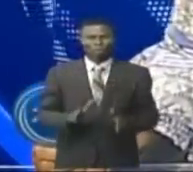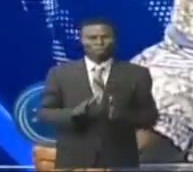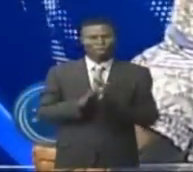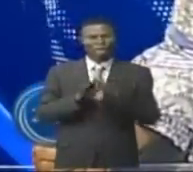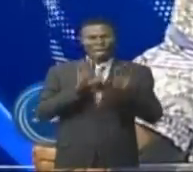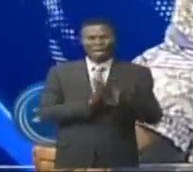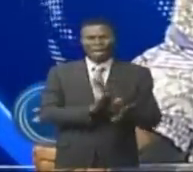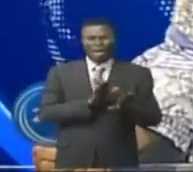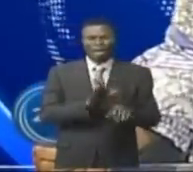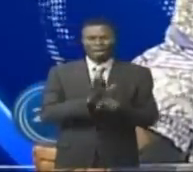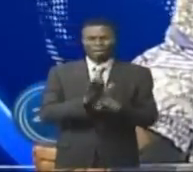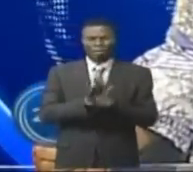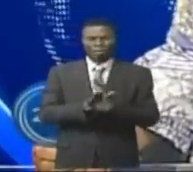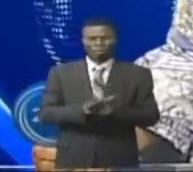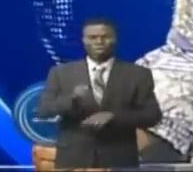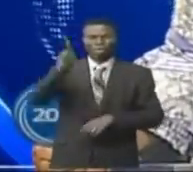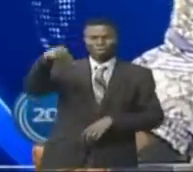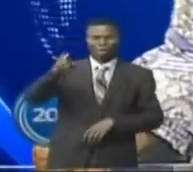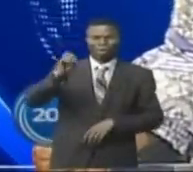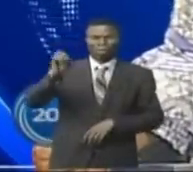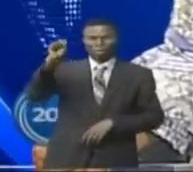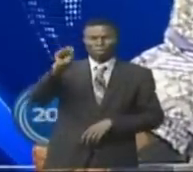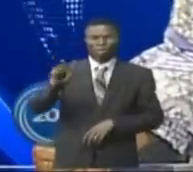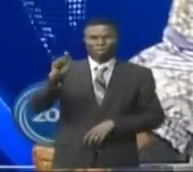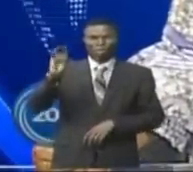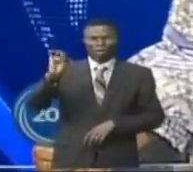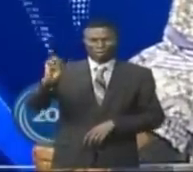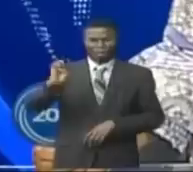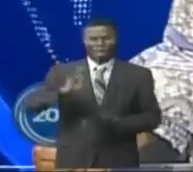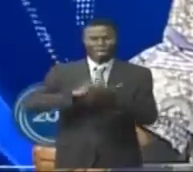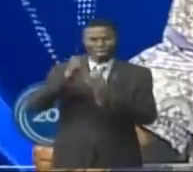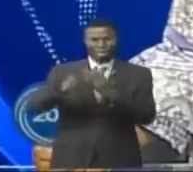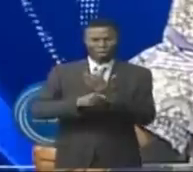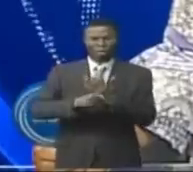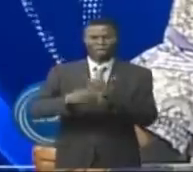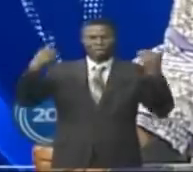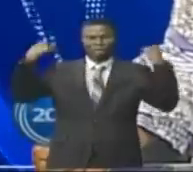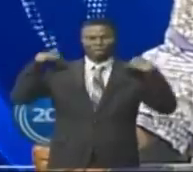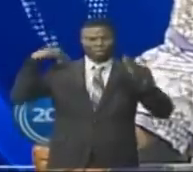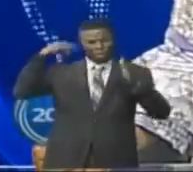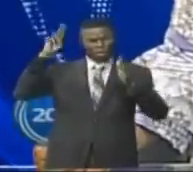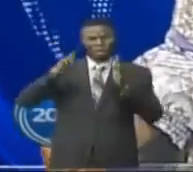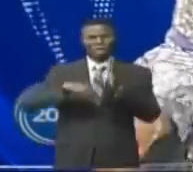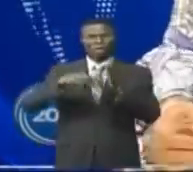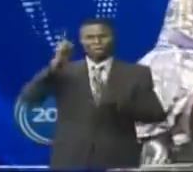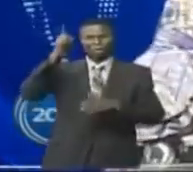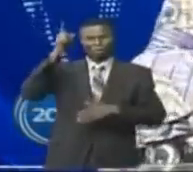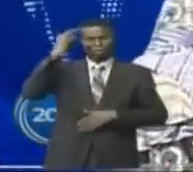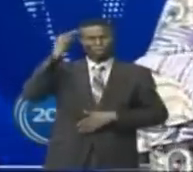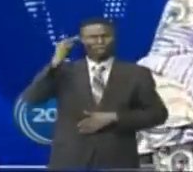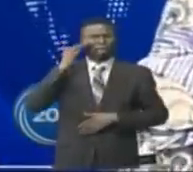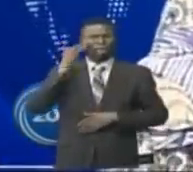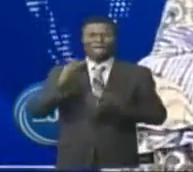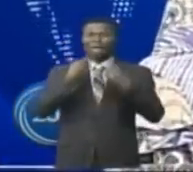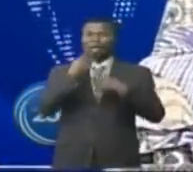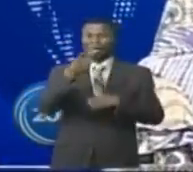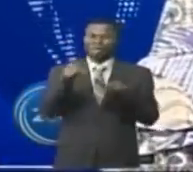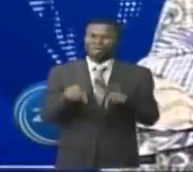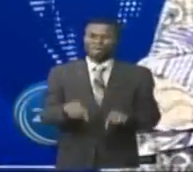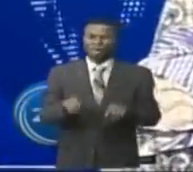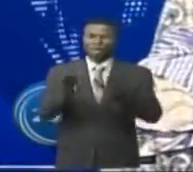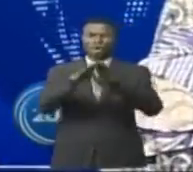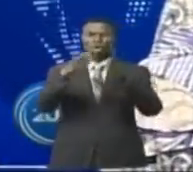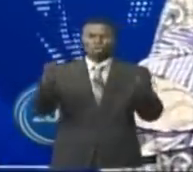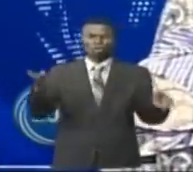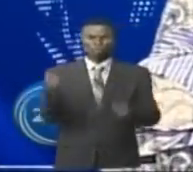sur la poste dans la mise en œuvre de ses programmes. Le chef du gouvernement Jean-Michel Samalou Kondé l'a rappelé aujourd'hui à l'ouverture